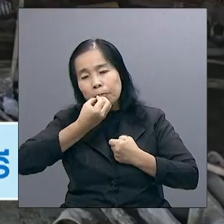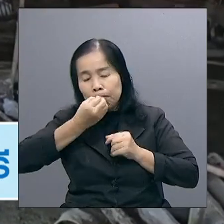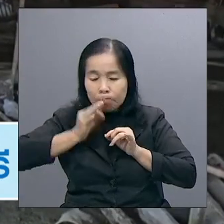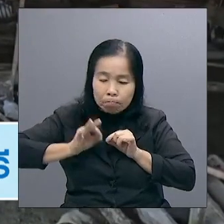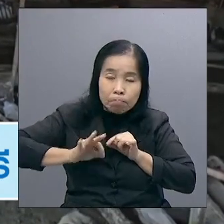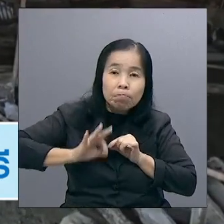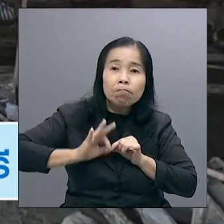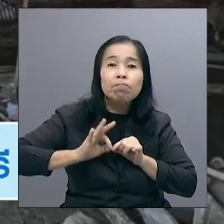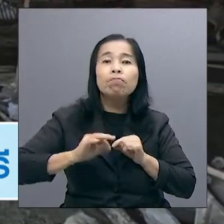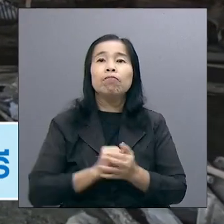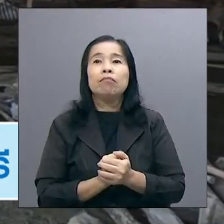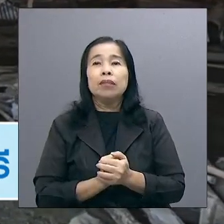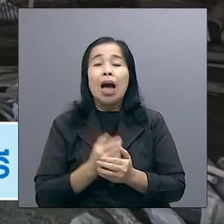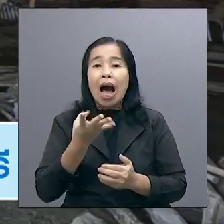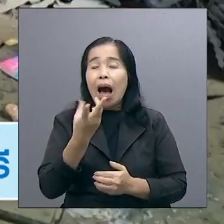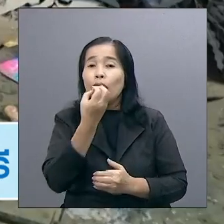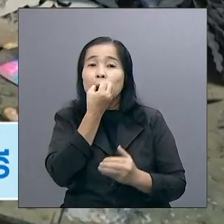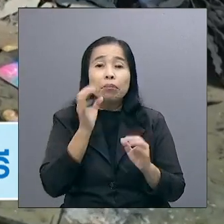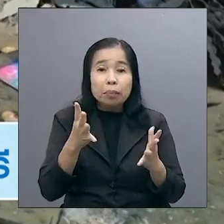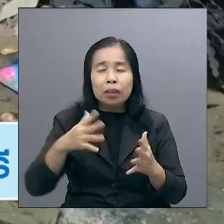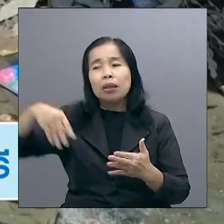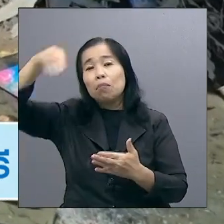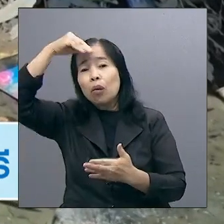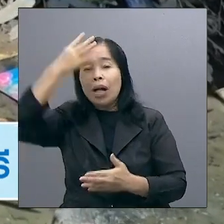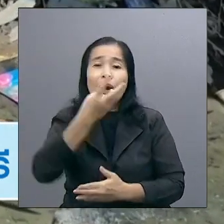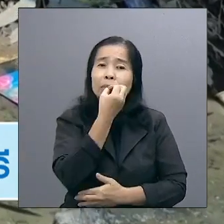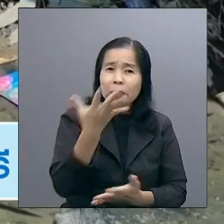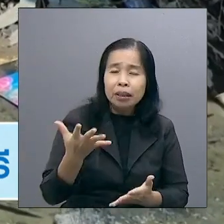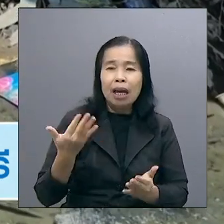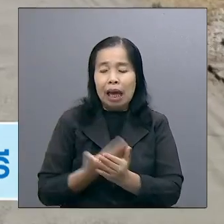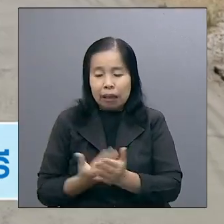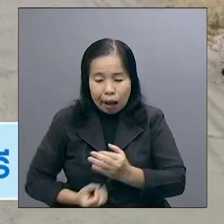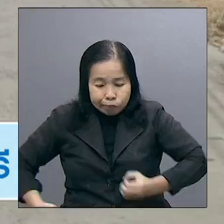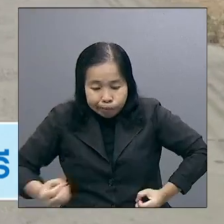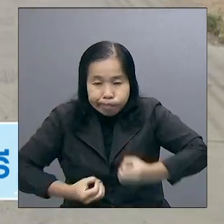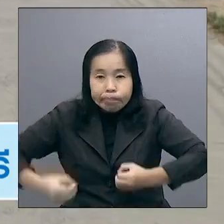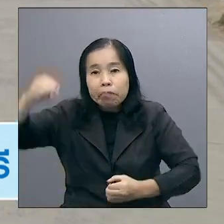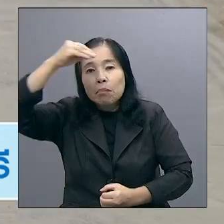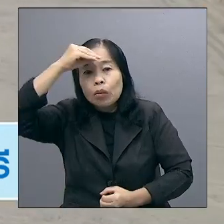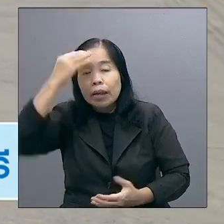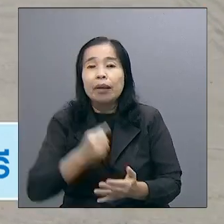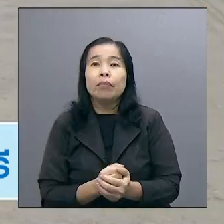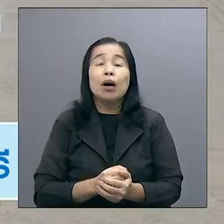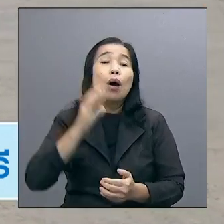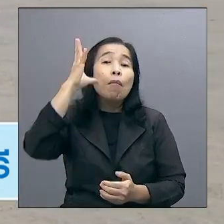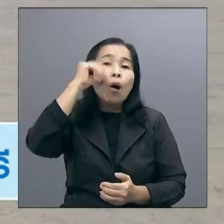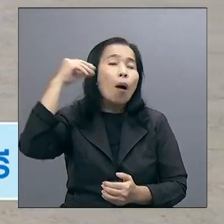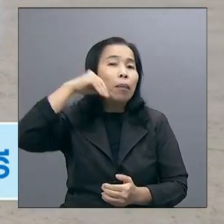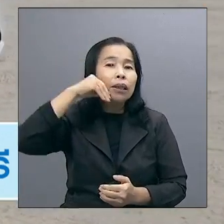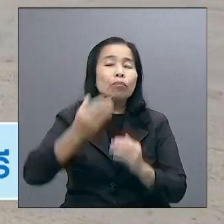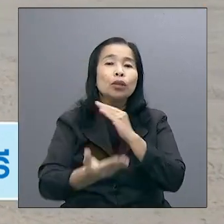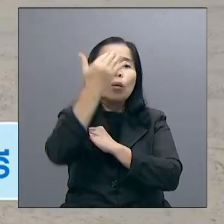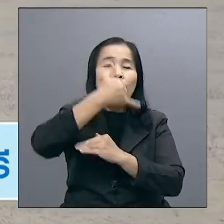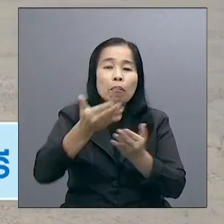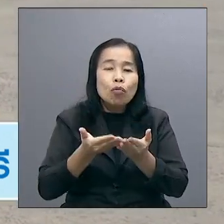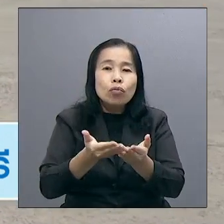บางครั้งไม่มีข้าวกินก่อนไปรงเรียนไม่มีเงินไปรงเรียนค่ะทกวนคุพ่อจะไปรับจ้างออกเครอหา